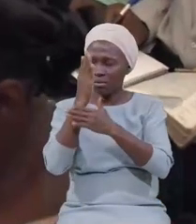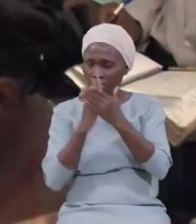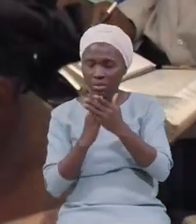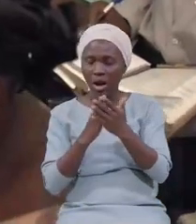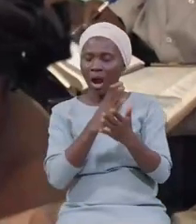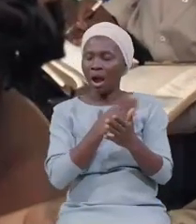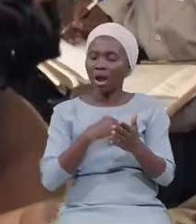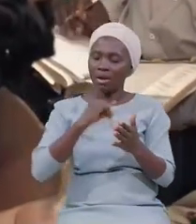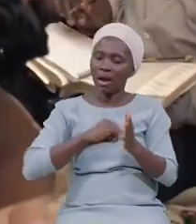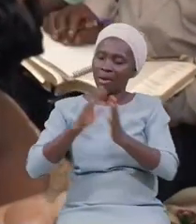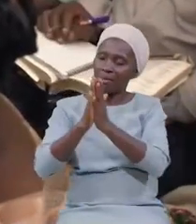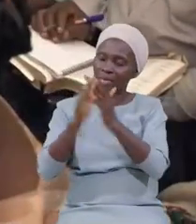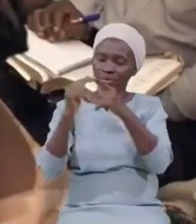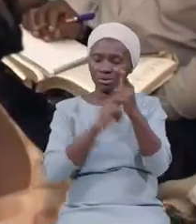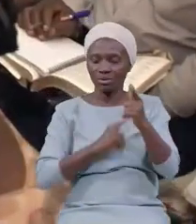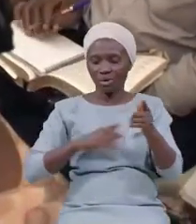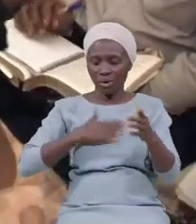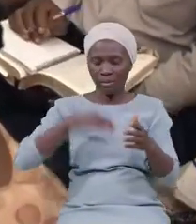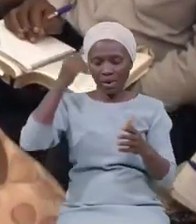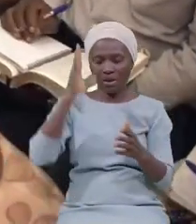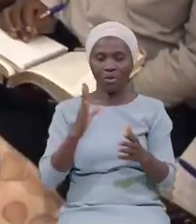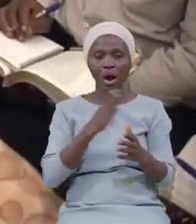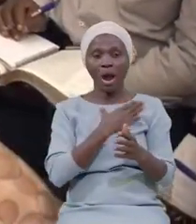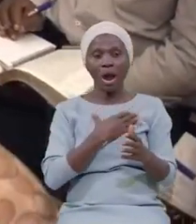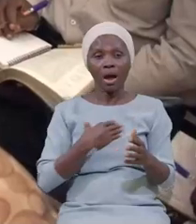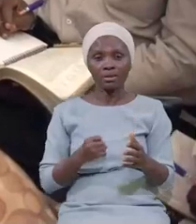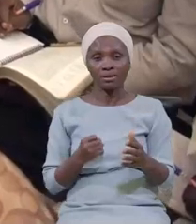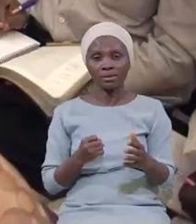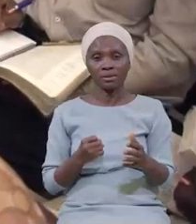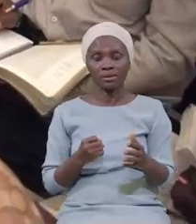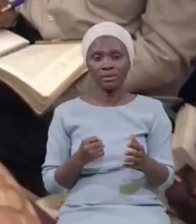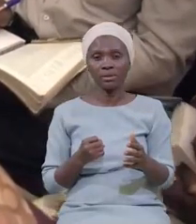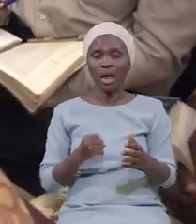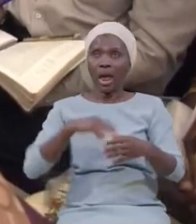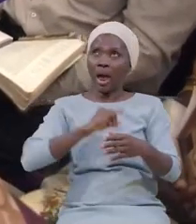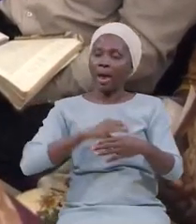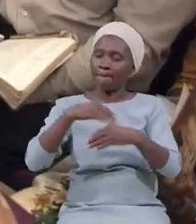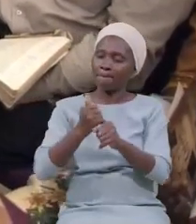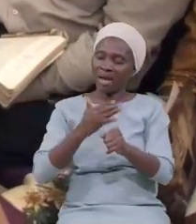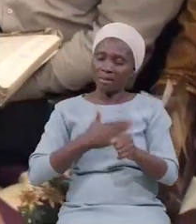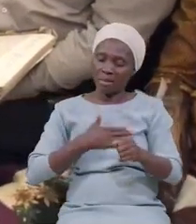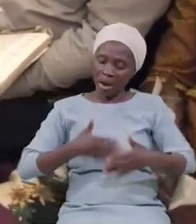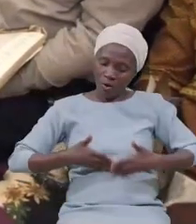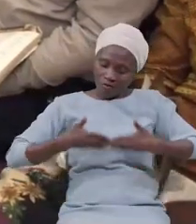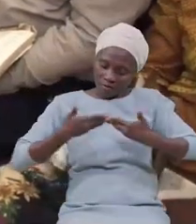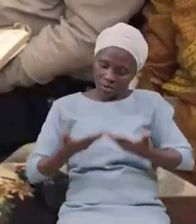cendre. Je priai l'Éternel, mon Dieu, et je lui fis cette confession.